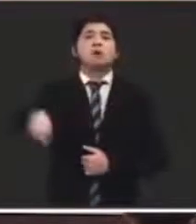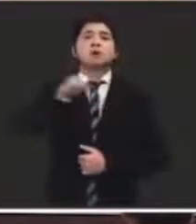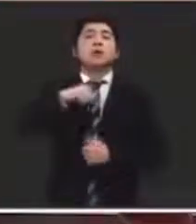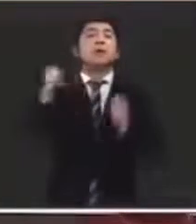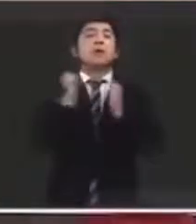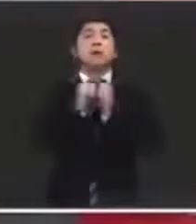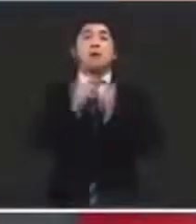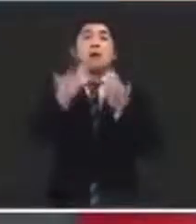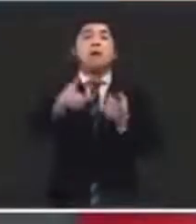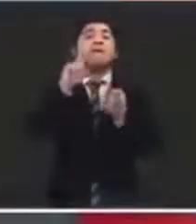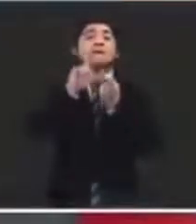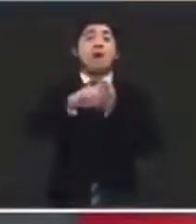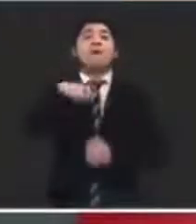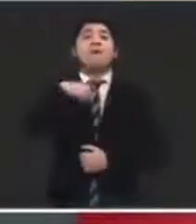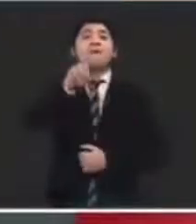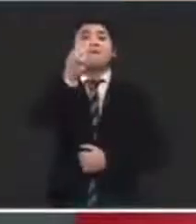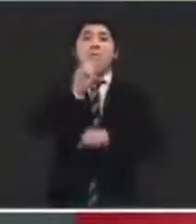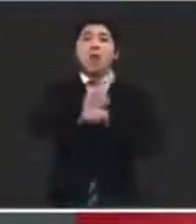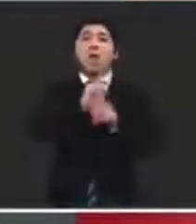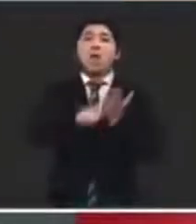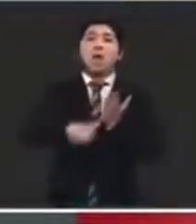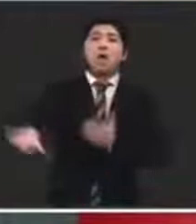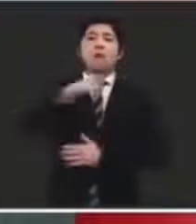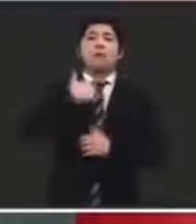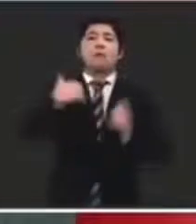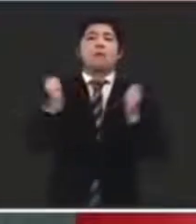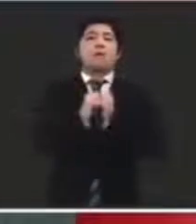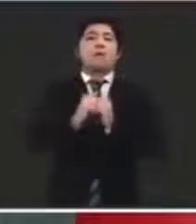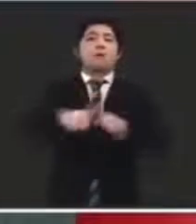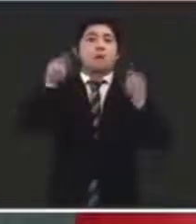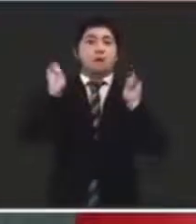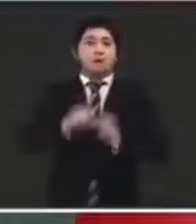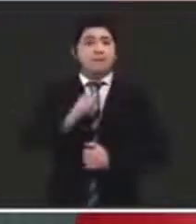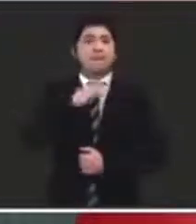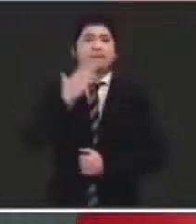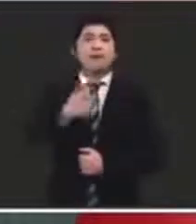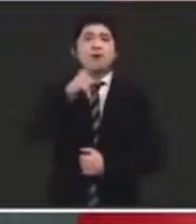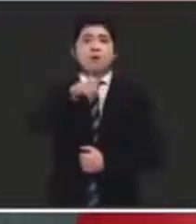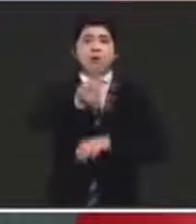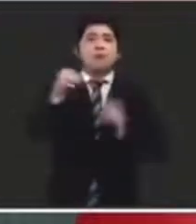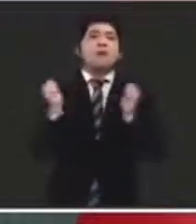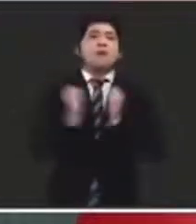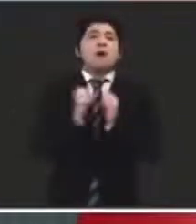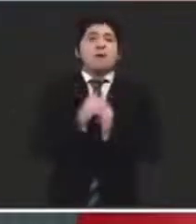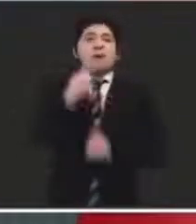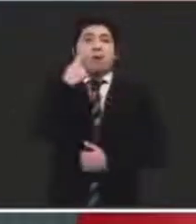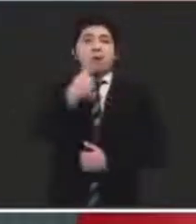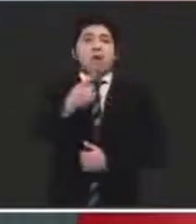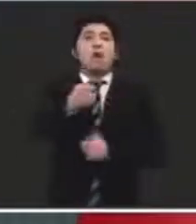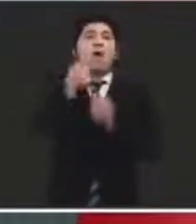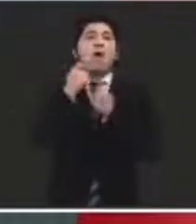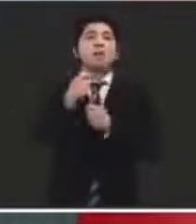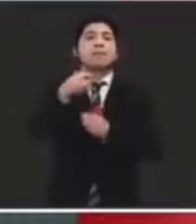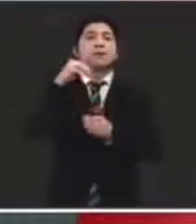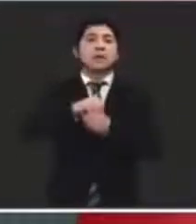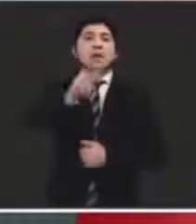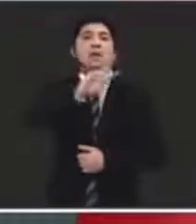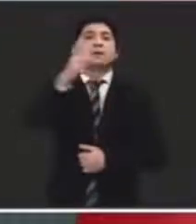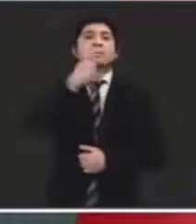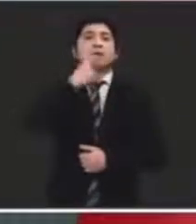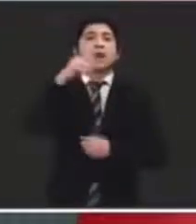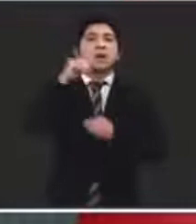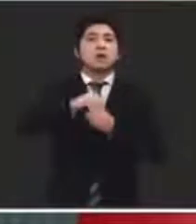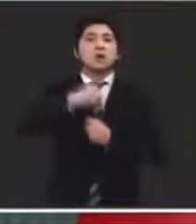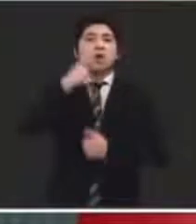ve velilerimizle birlikte gerçekleştirdik bu vesile ile eğitimde 20 yılda